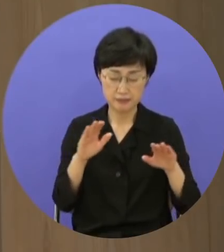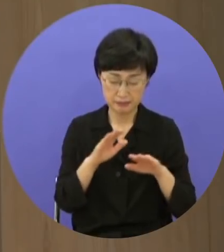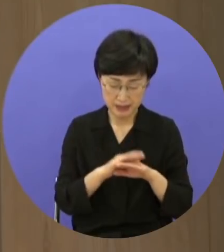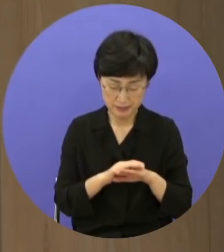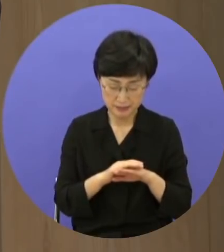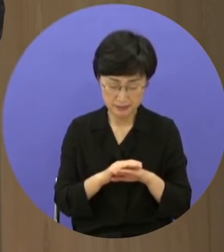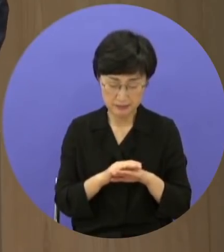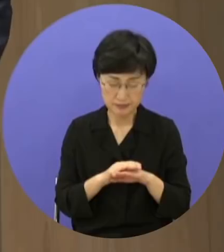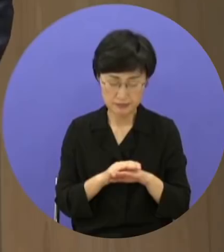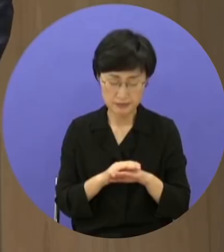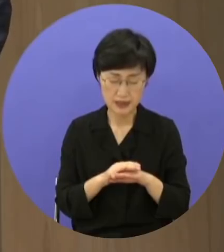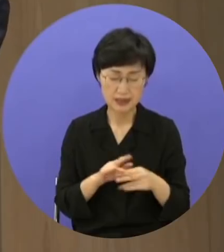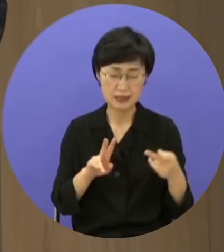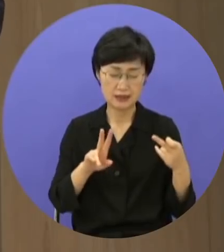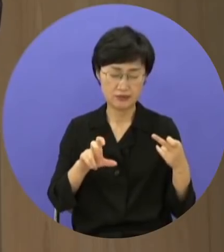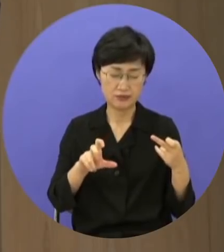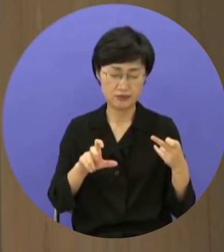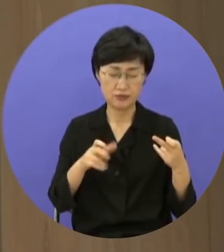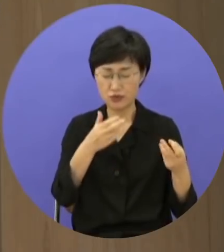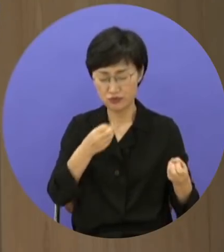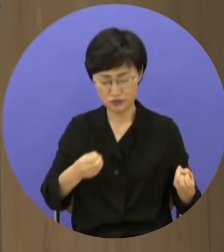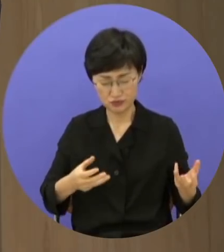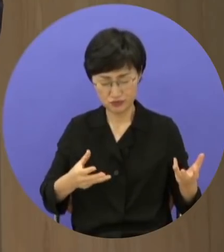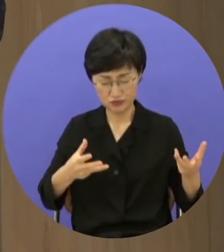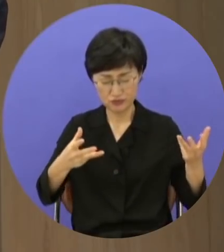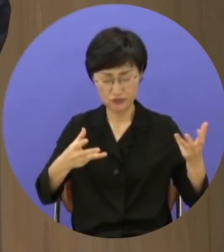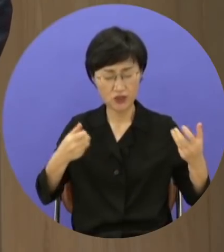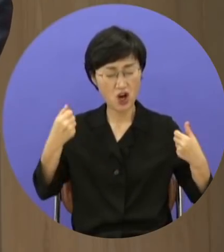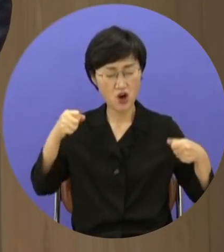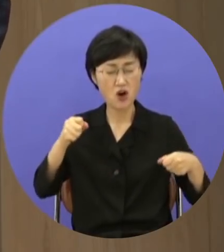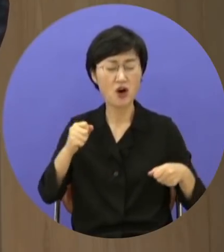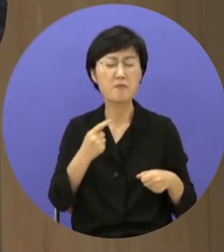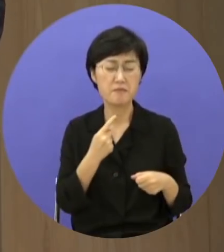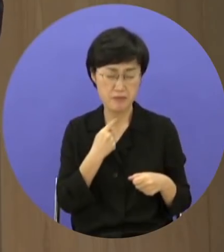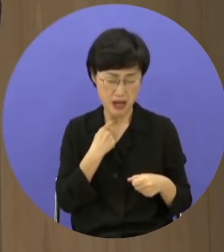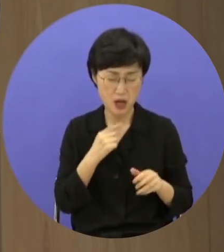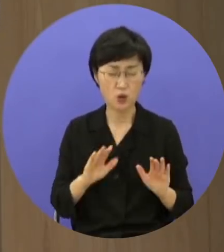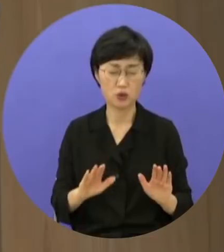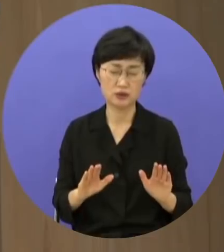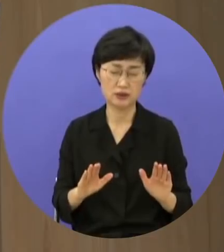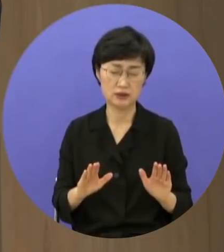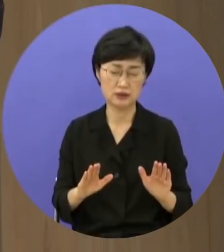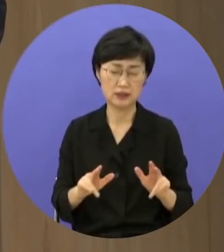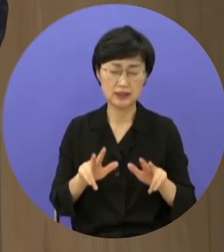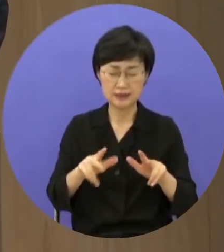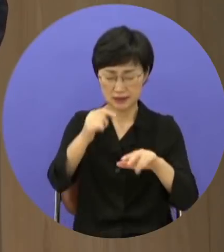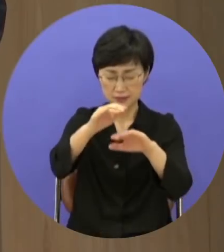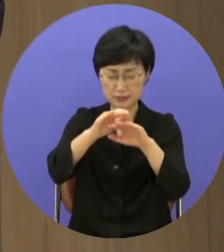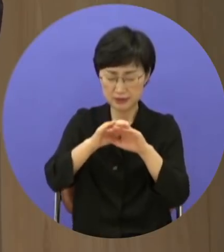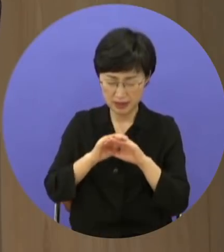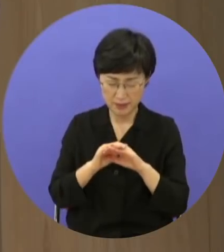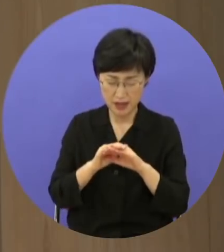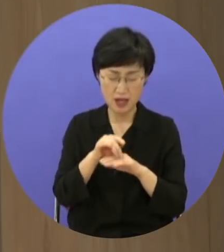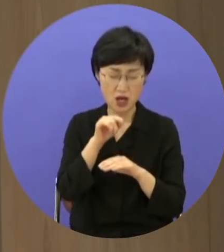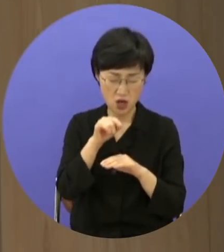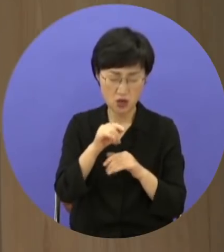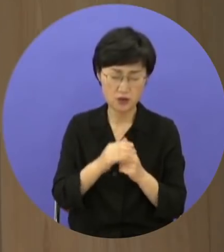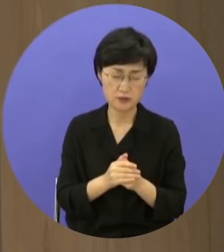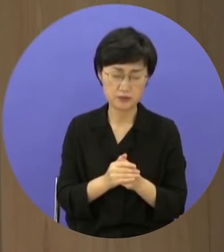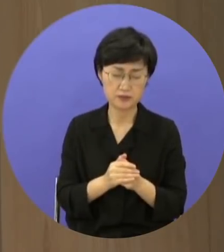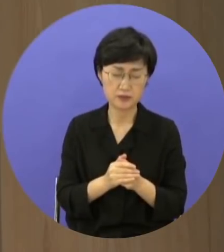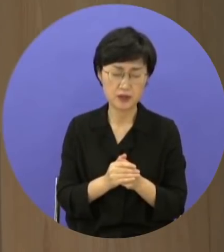매일 크리스마스 축제와 오늘 이 예배가 전 세계 237 나라의